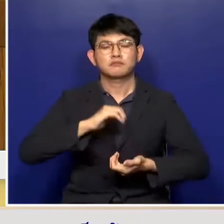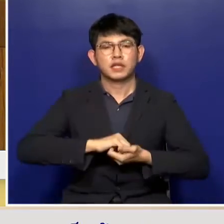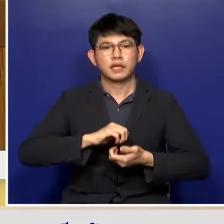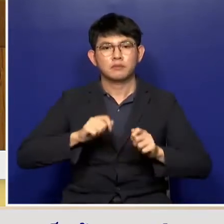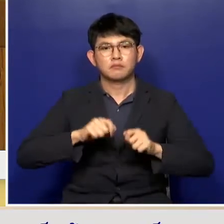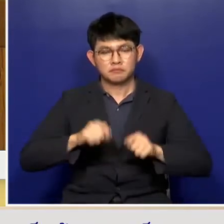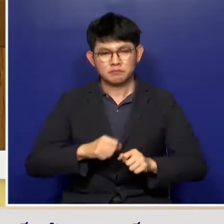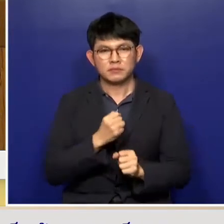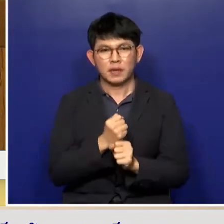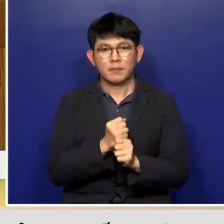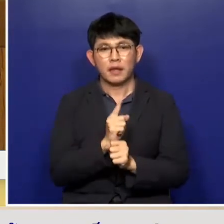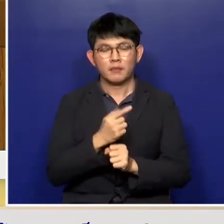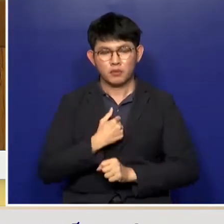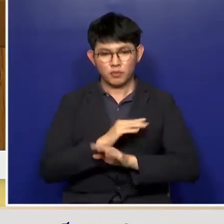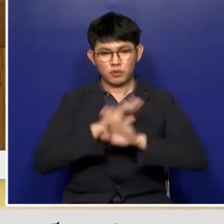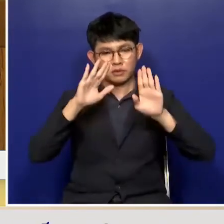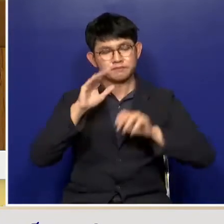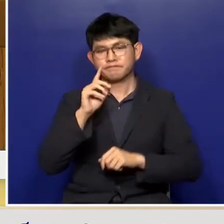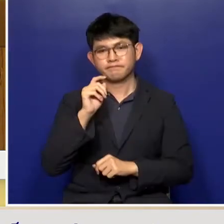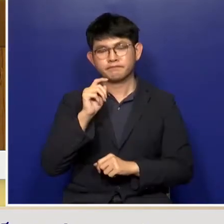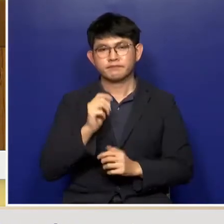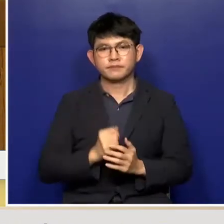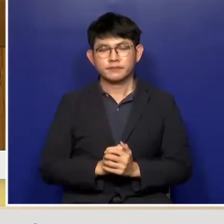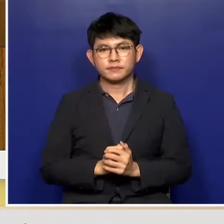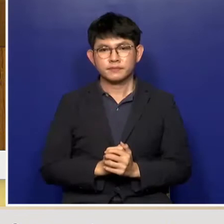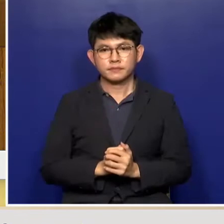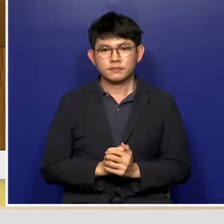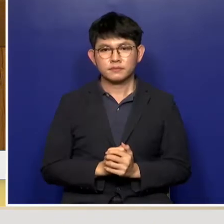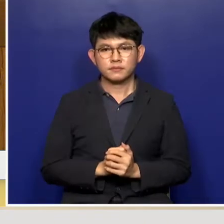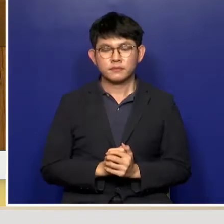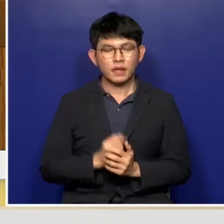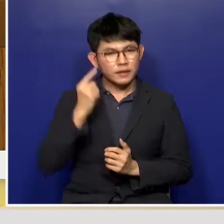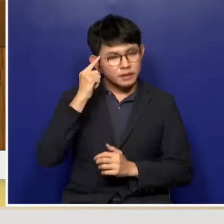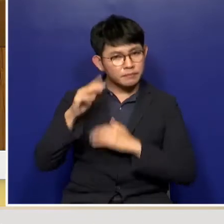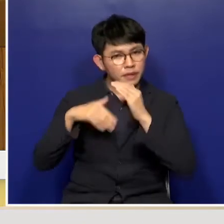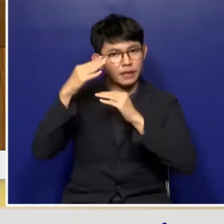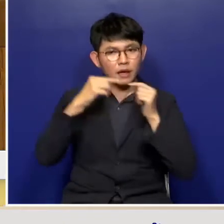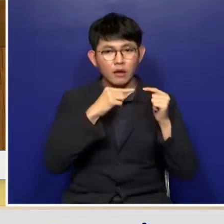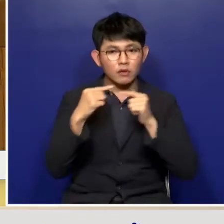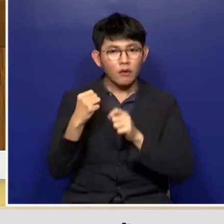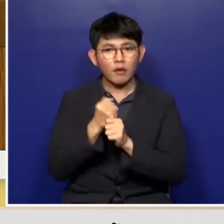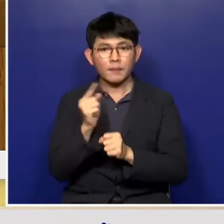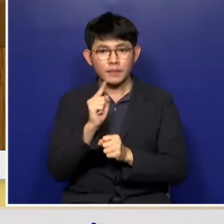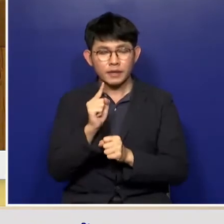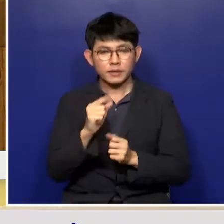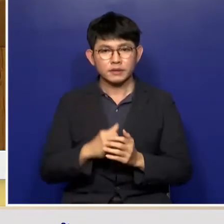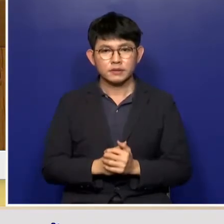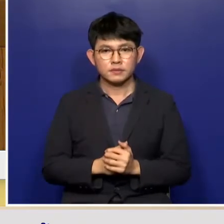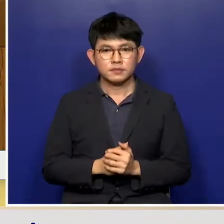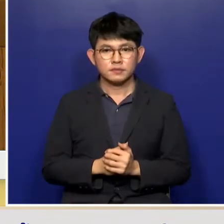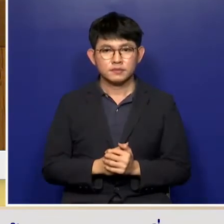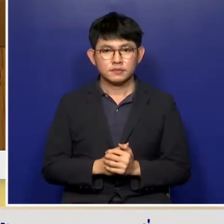ทำไ้ผมยกเลกไม่ได้นะครับในโของการจะพัฒนาต่อโน่นต่อนี่มกเป็นก